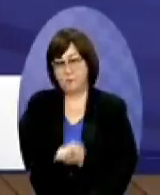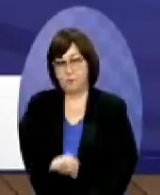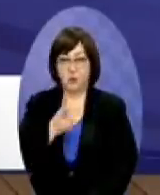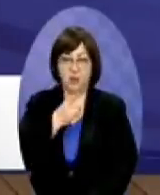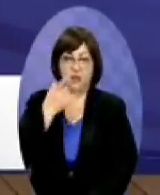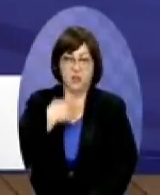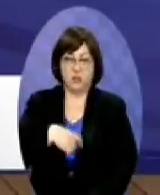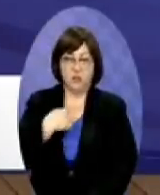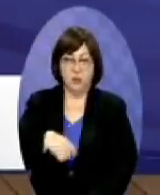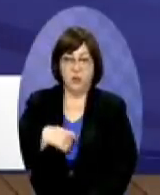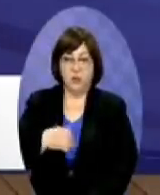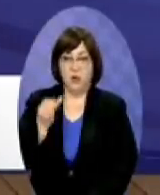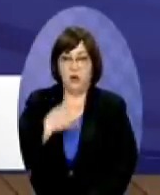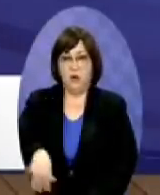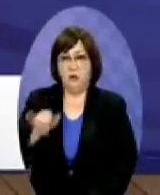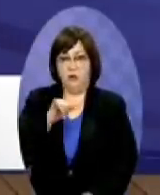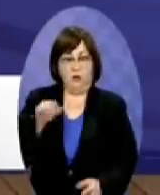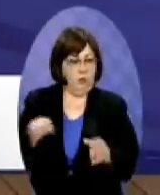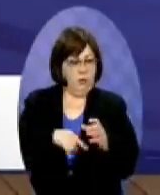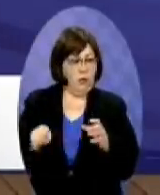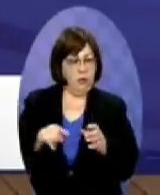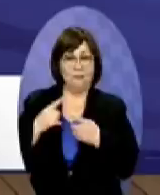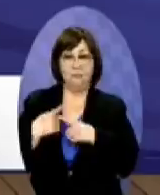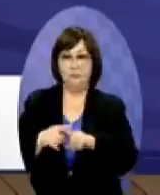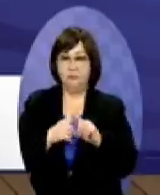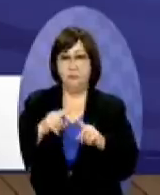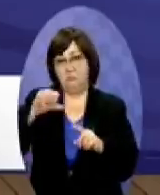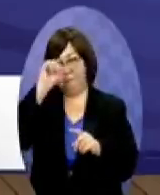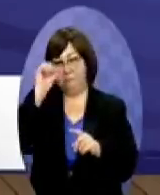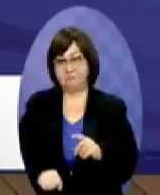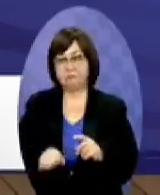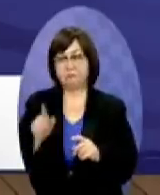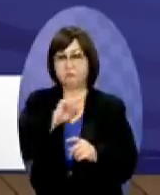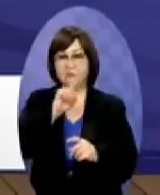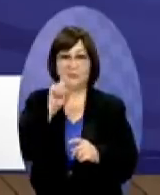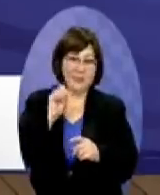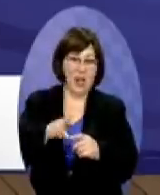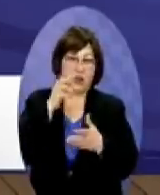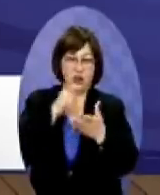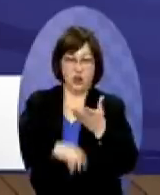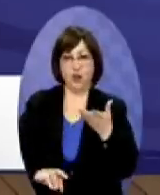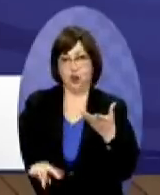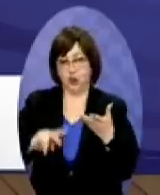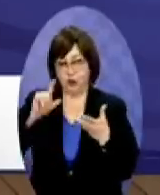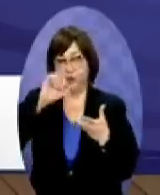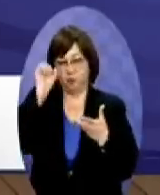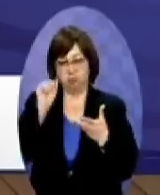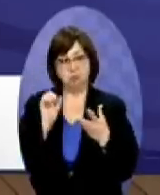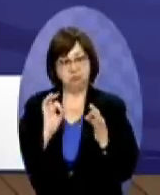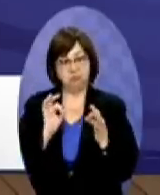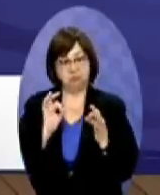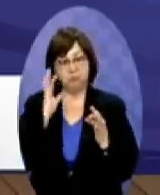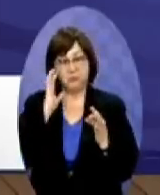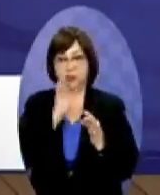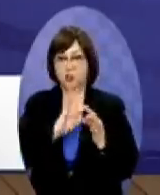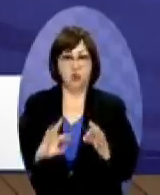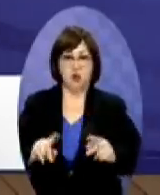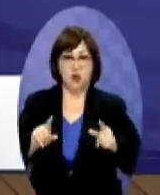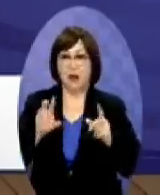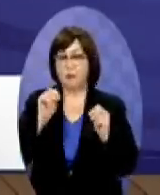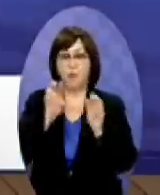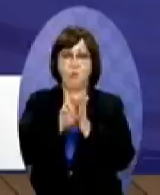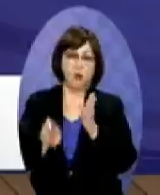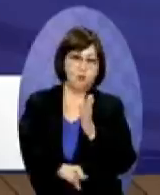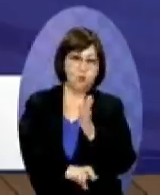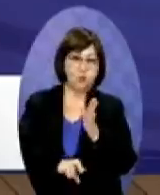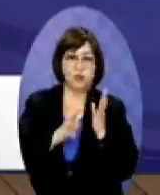гишүүн Ирланд улс хоорондын хилийн асуудлаарх заалтыг өөрчлөх асуудлыг Брюссел зөв хувилбар үүнийг өөрчлөх ямарч боломжгүй гэдэг байр суурьтай